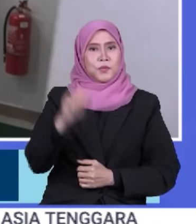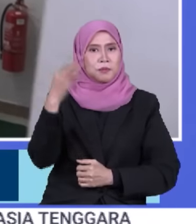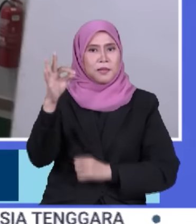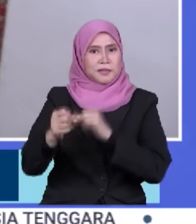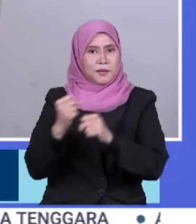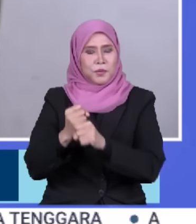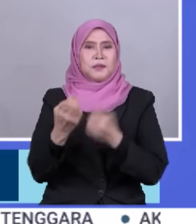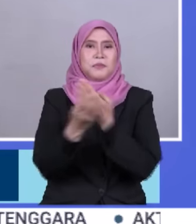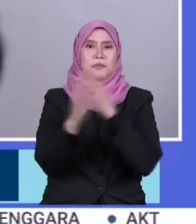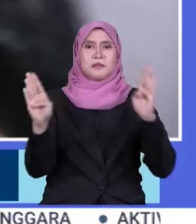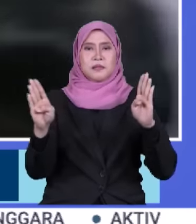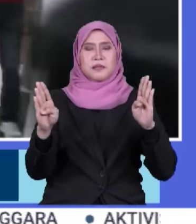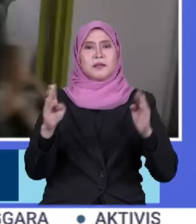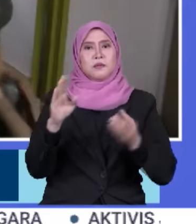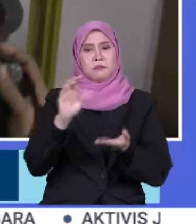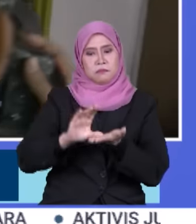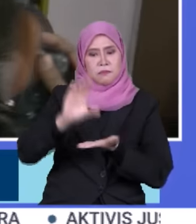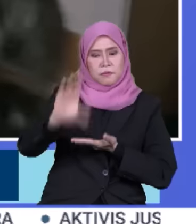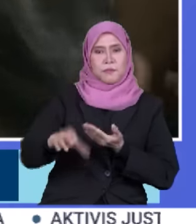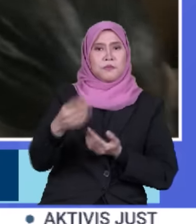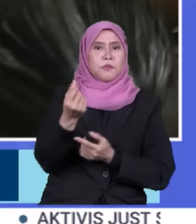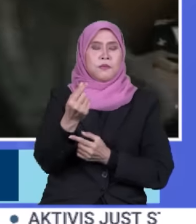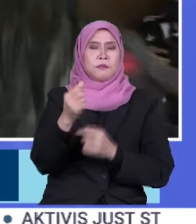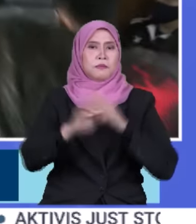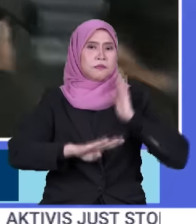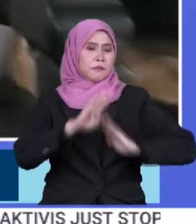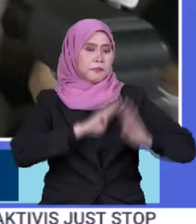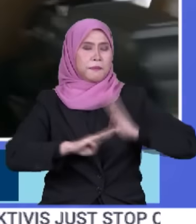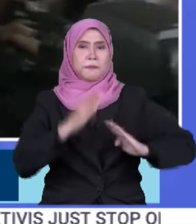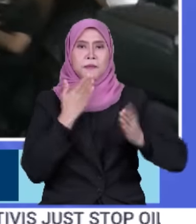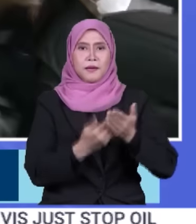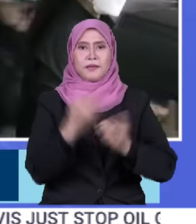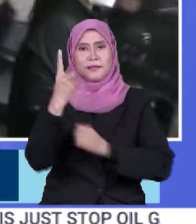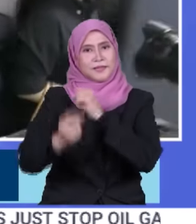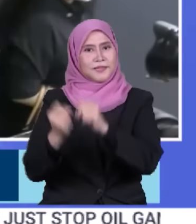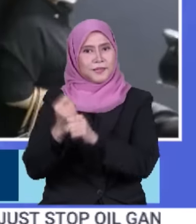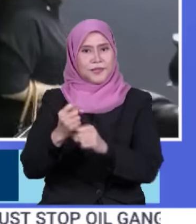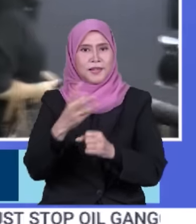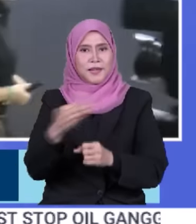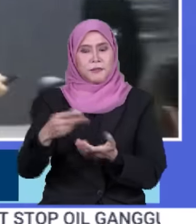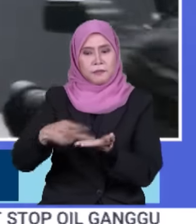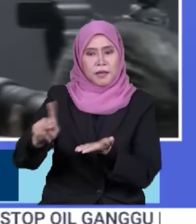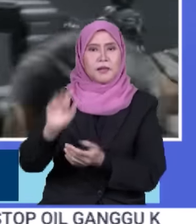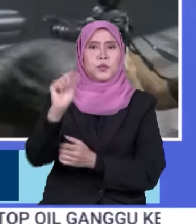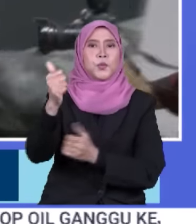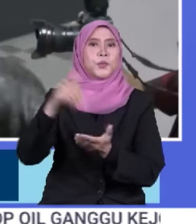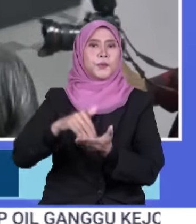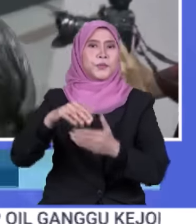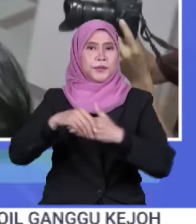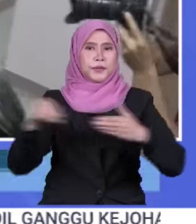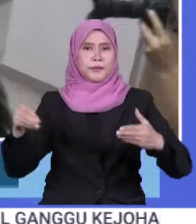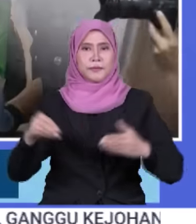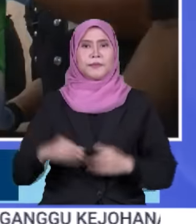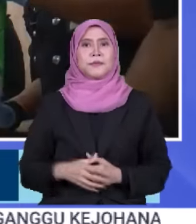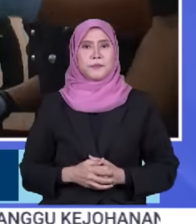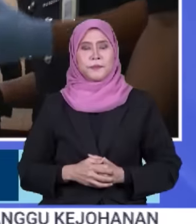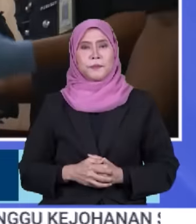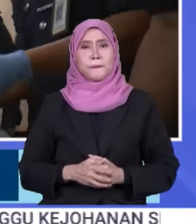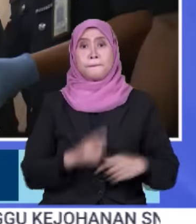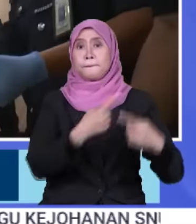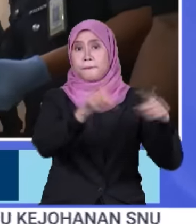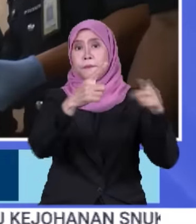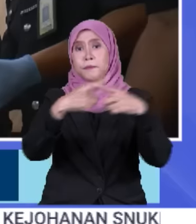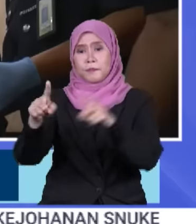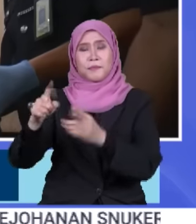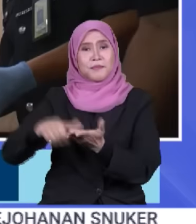juga dilepaskan dengan bond berkelakuan baik selama setahun selain diikat jamin RM10,000. Pelbagai